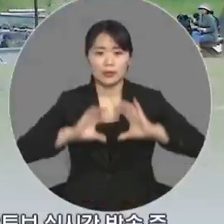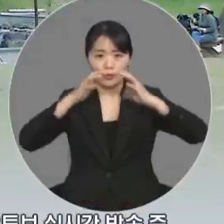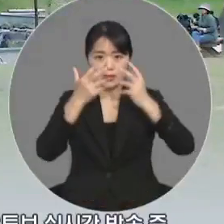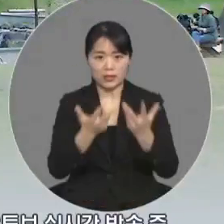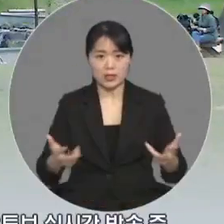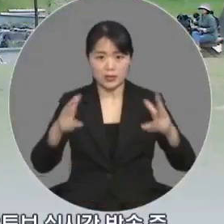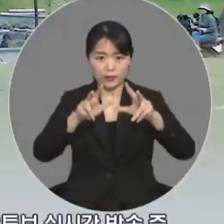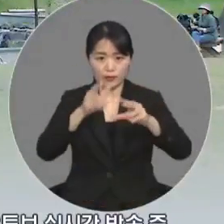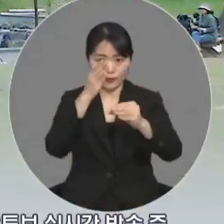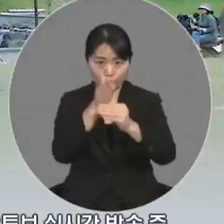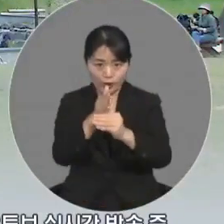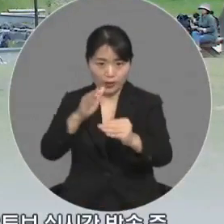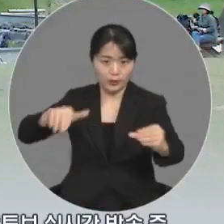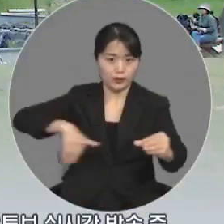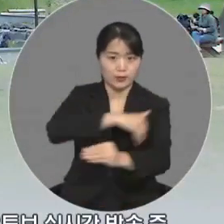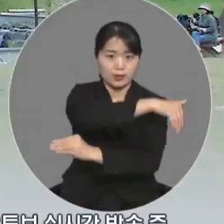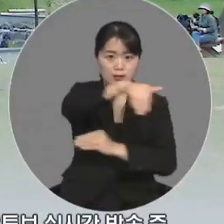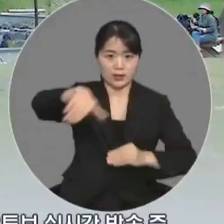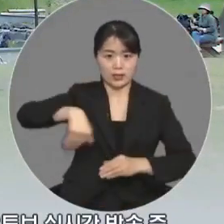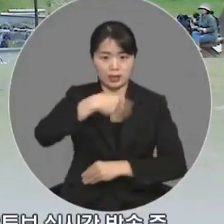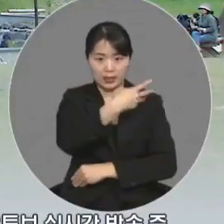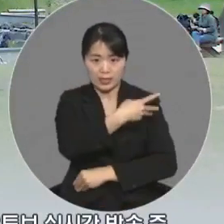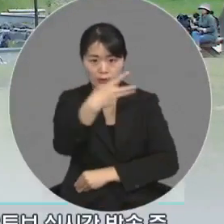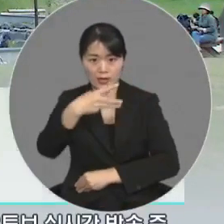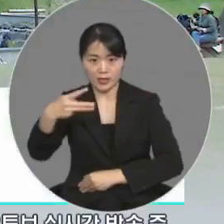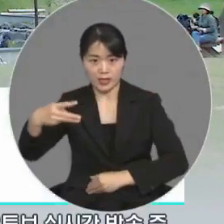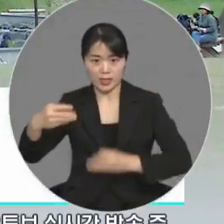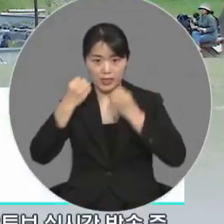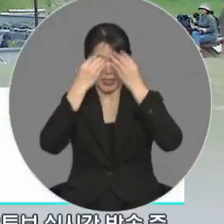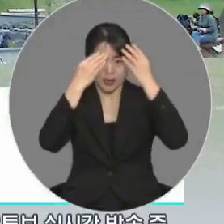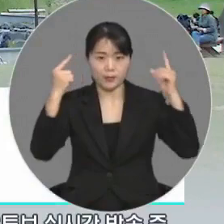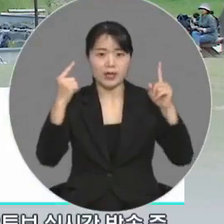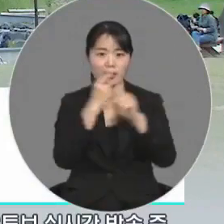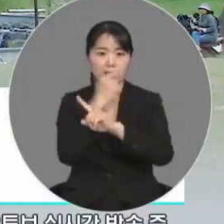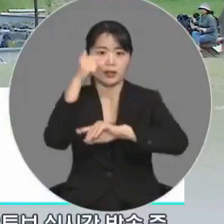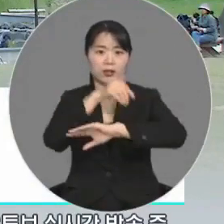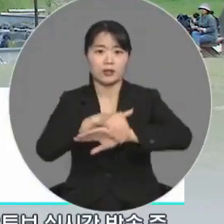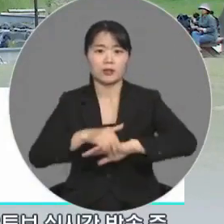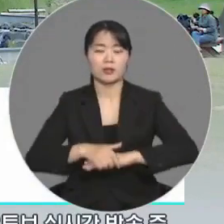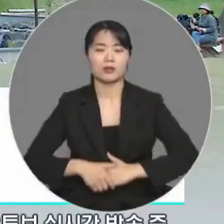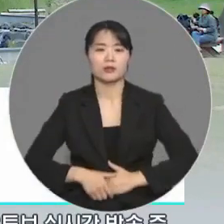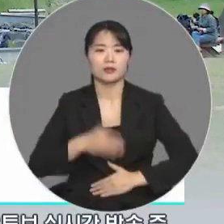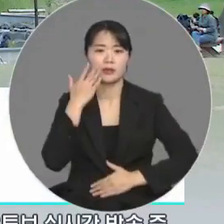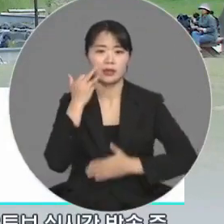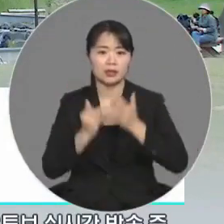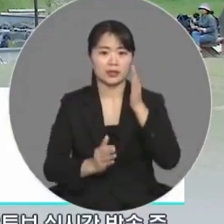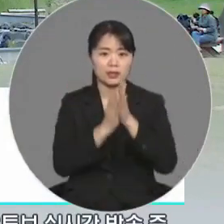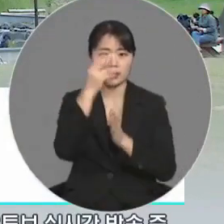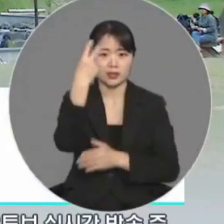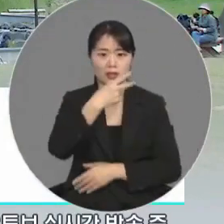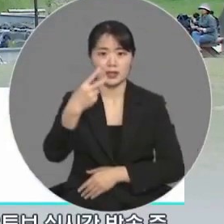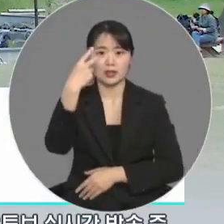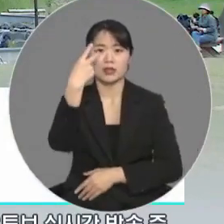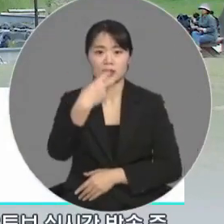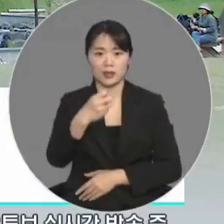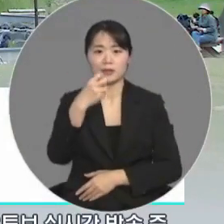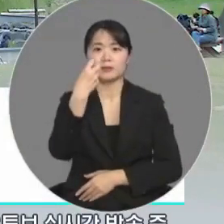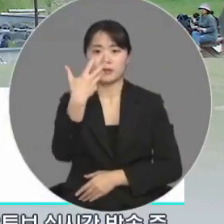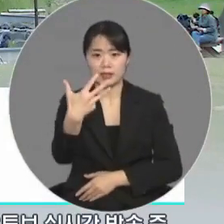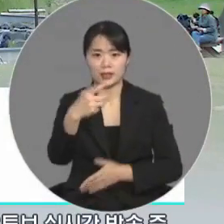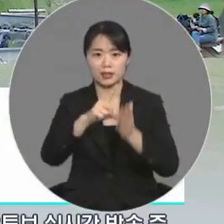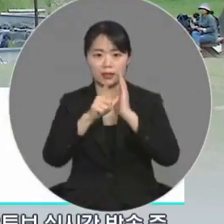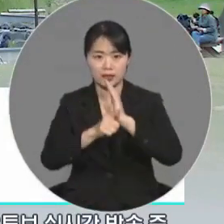국가정원을 중심으로 태화강 일대가 또 한 번 대변신을 예고하고 있습니다. 울산시가 2028년 세계정원